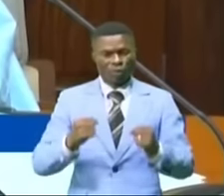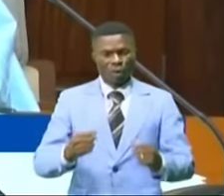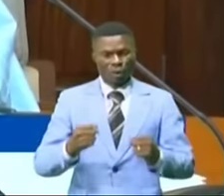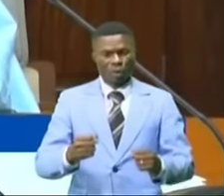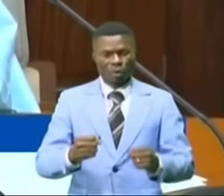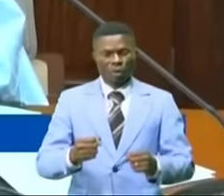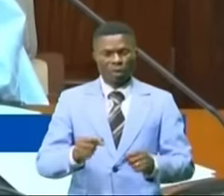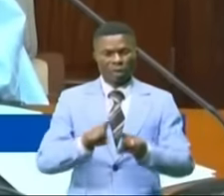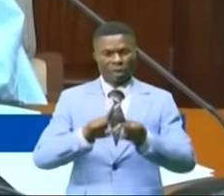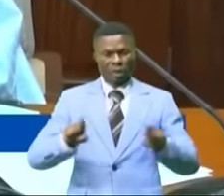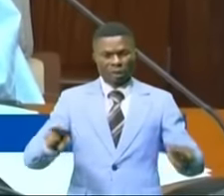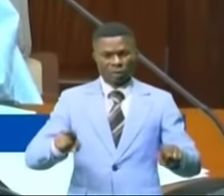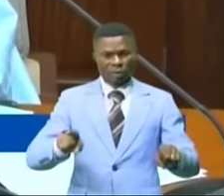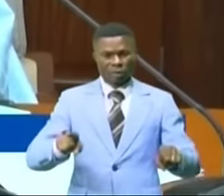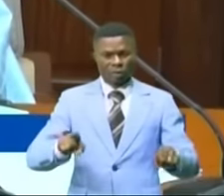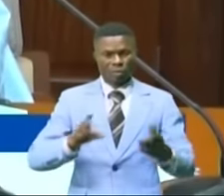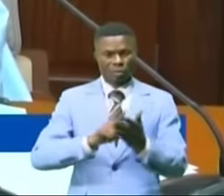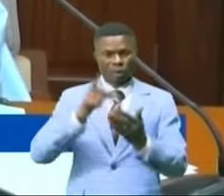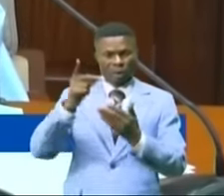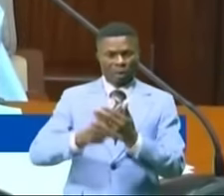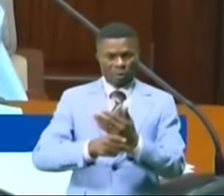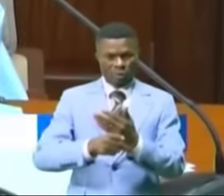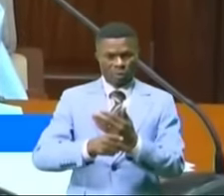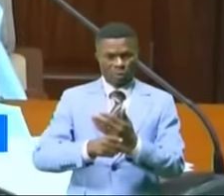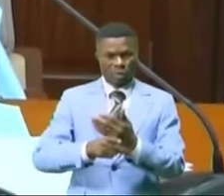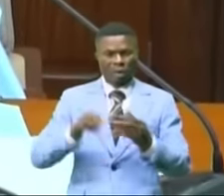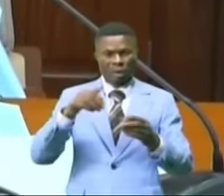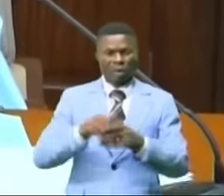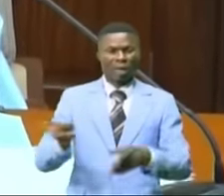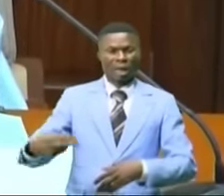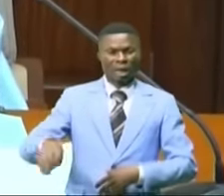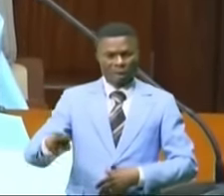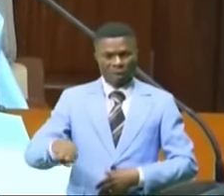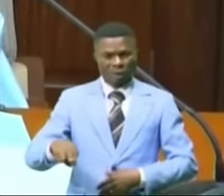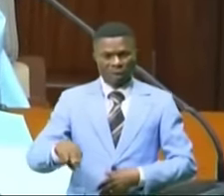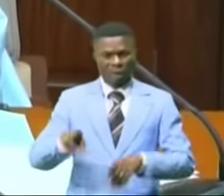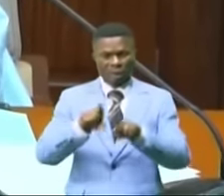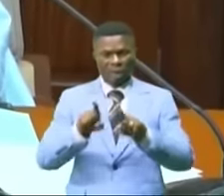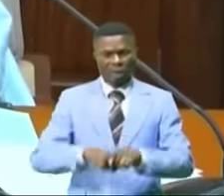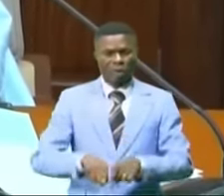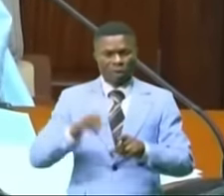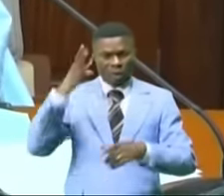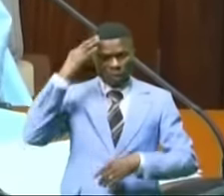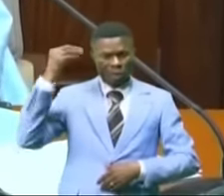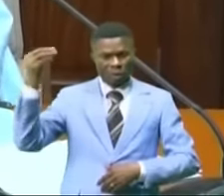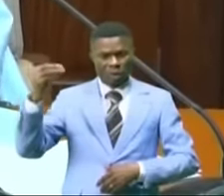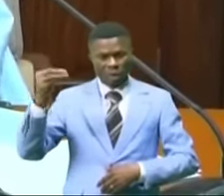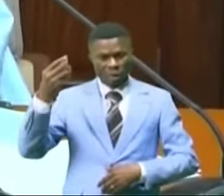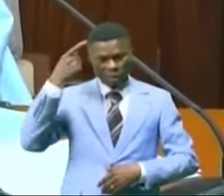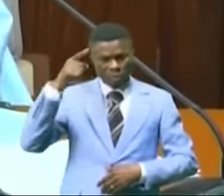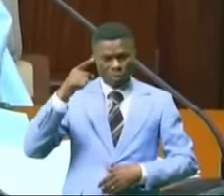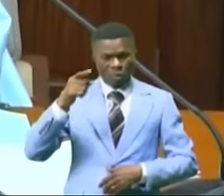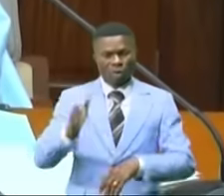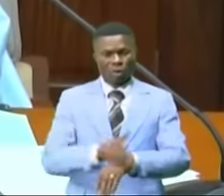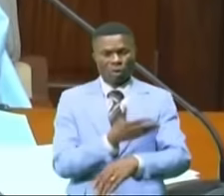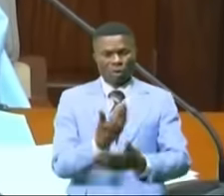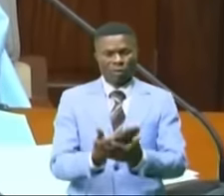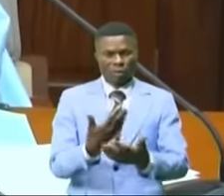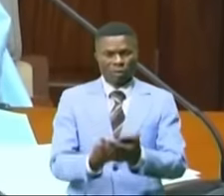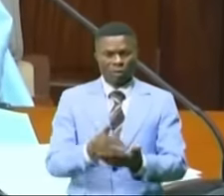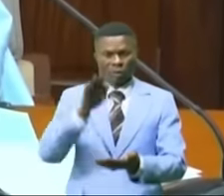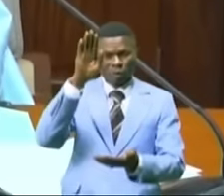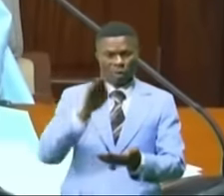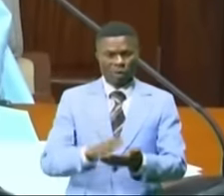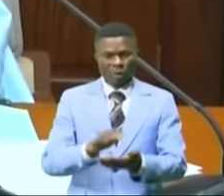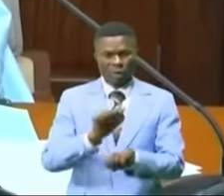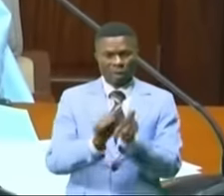par rapport aux projections qu'on peut voir même au niveau régional. Espoir d'une décélération de l'inflation.